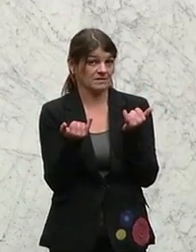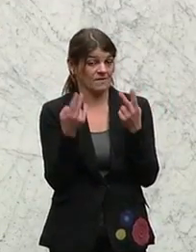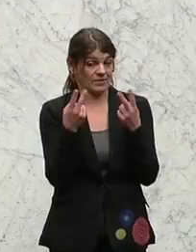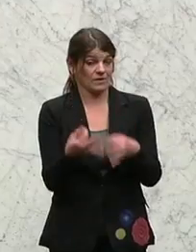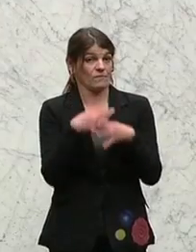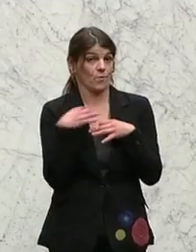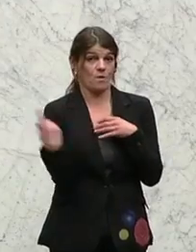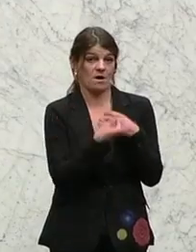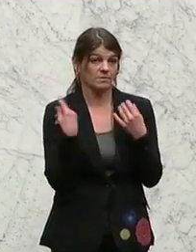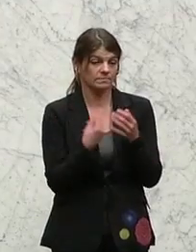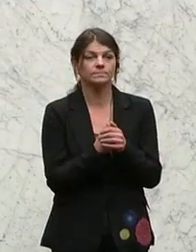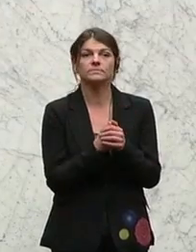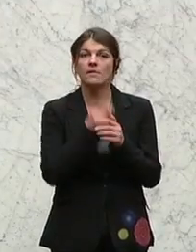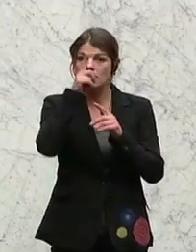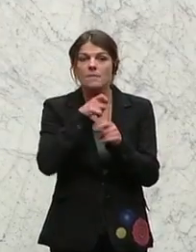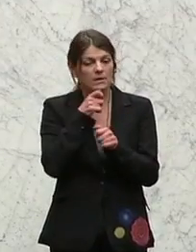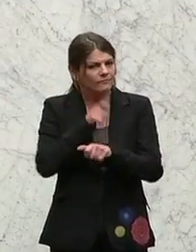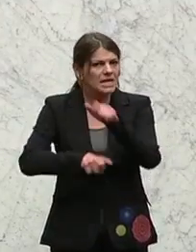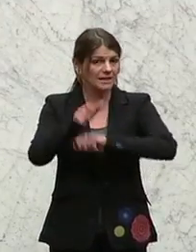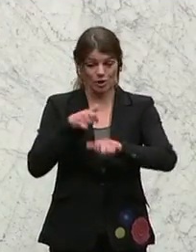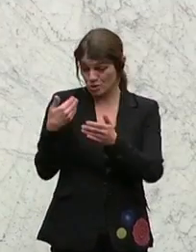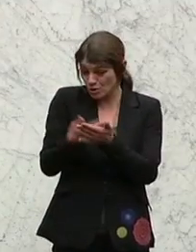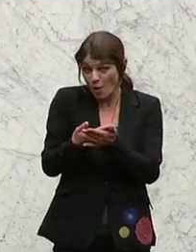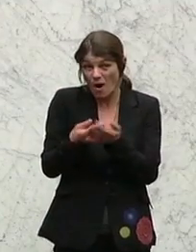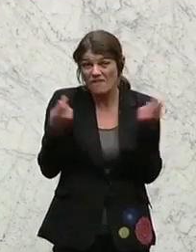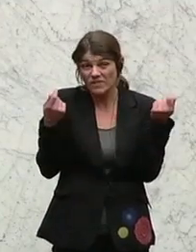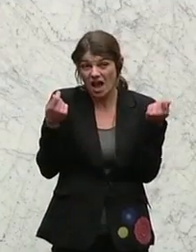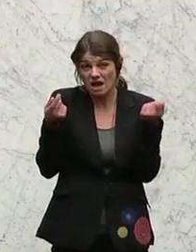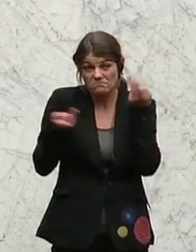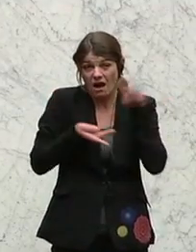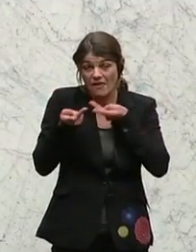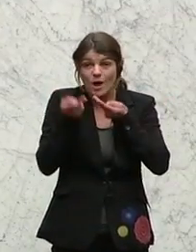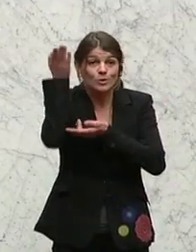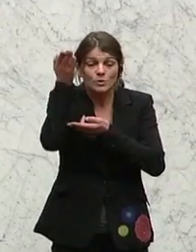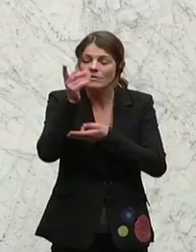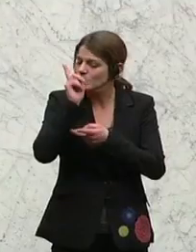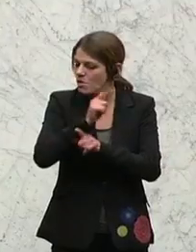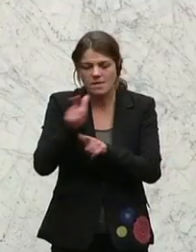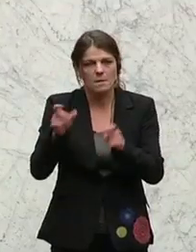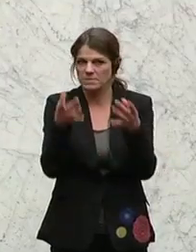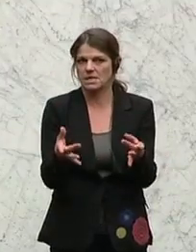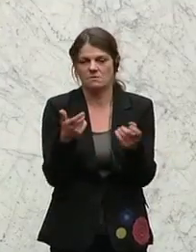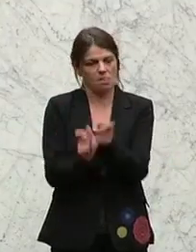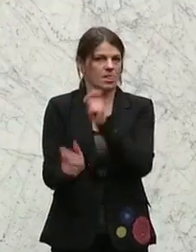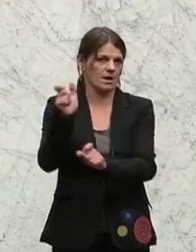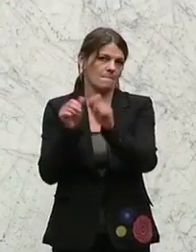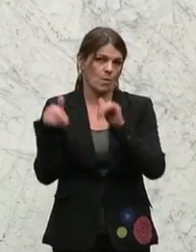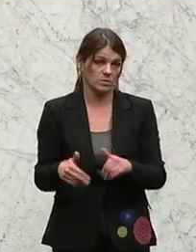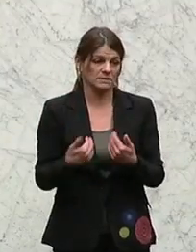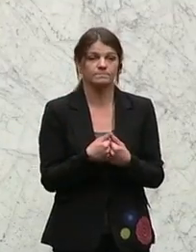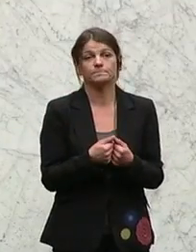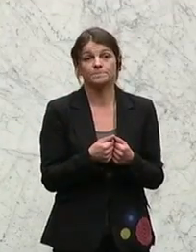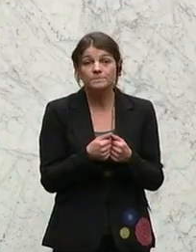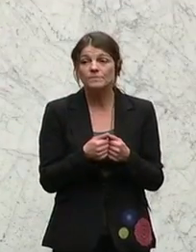offen, um zu verhindern, dass so ein Finanzdebakel wieder passieren kann? Und da möchte ich